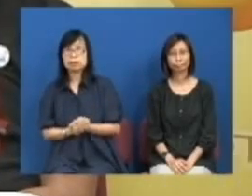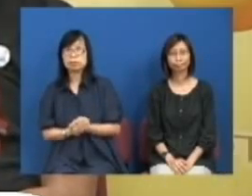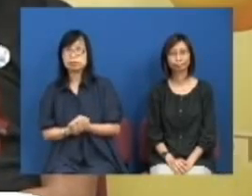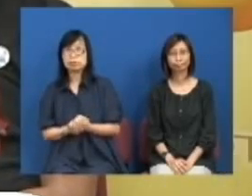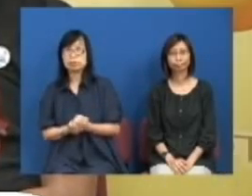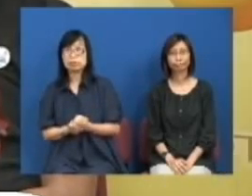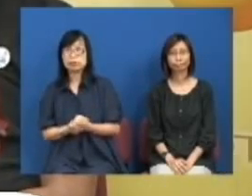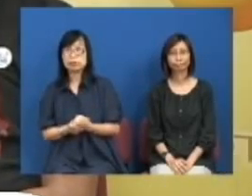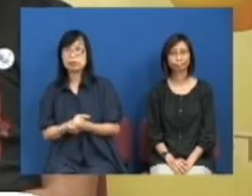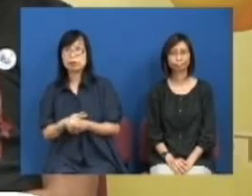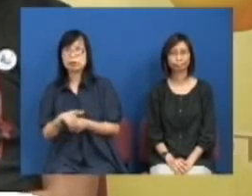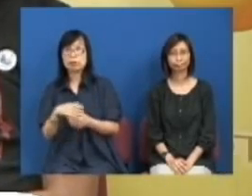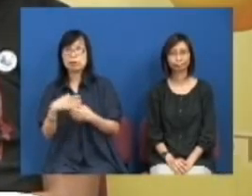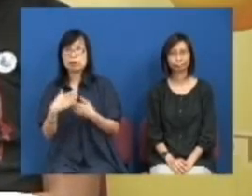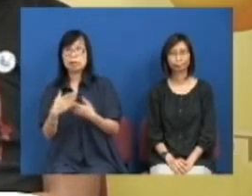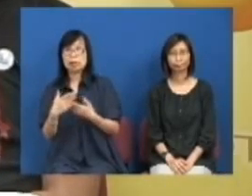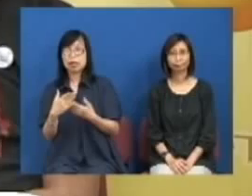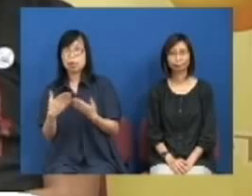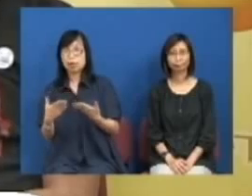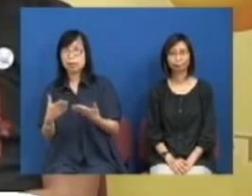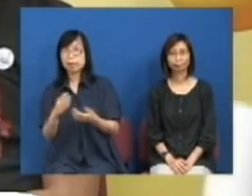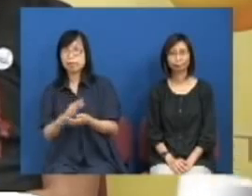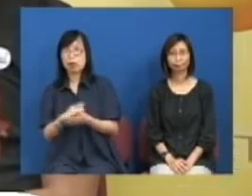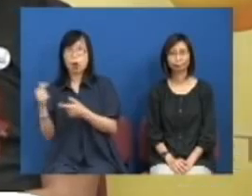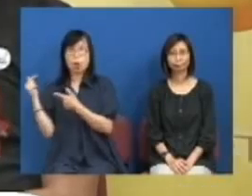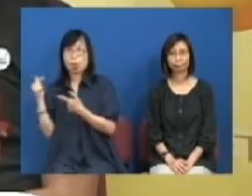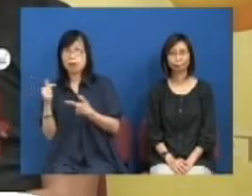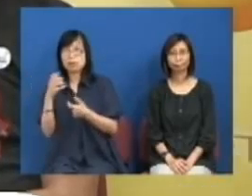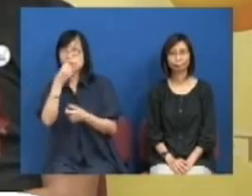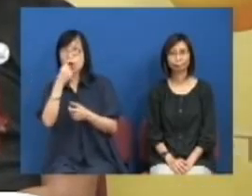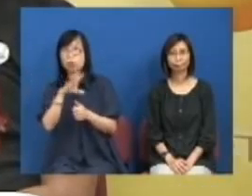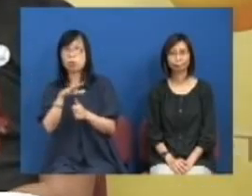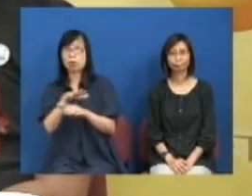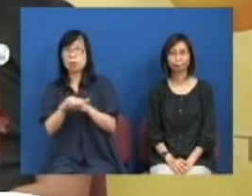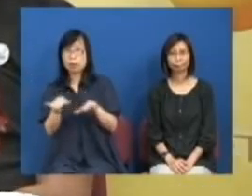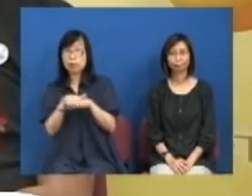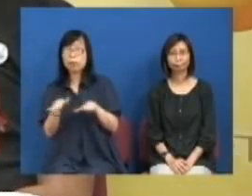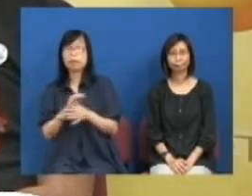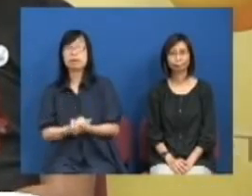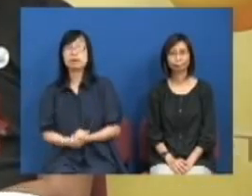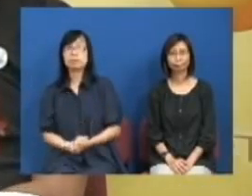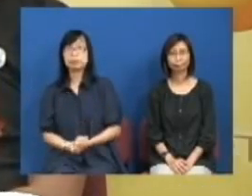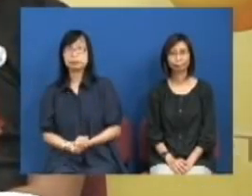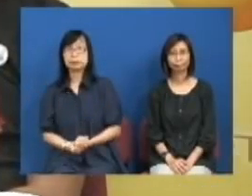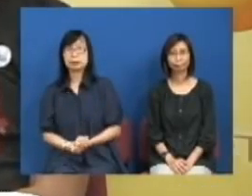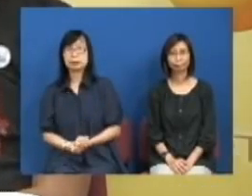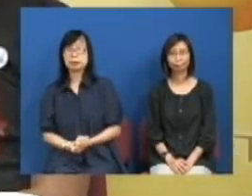是來維穩啊，維持香港的穩定繁榮。但這